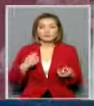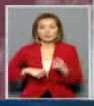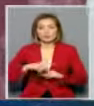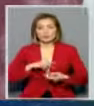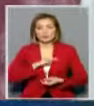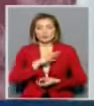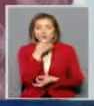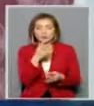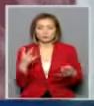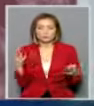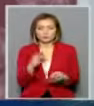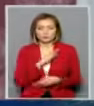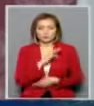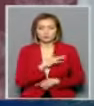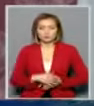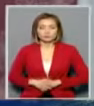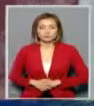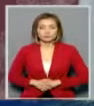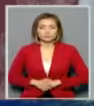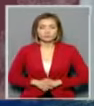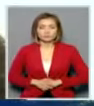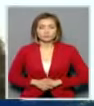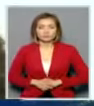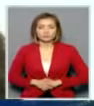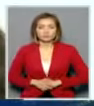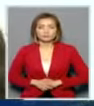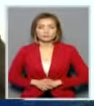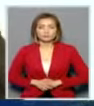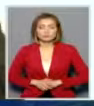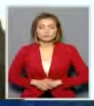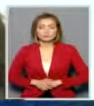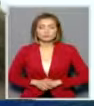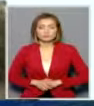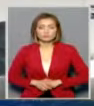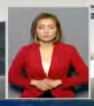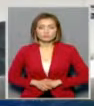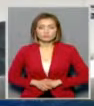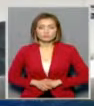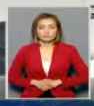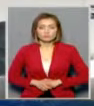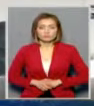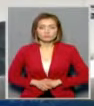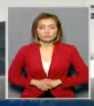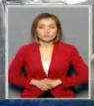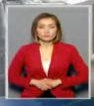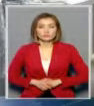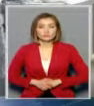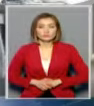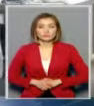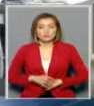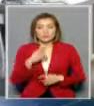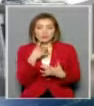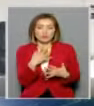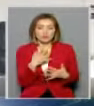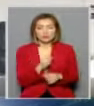любую работу и использовать все свои возможности. Проблема с барлар не болганда да нам станбал керек. Не бывает